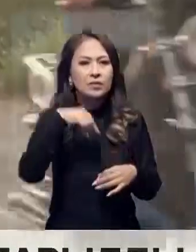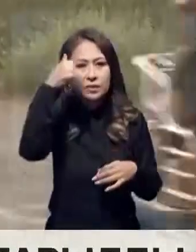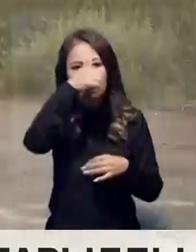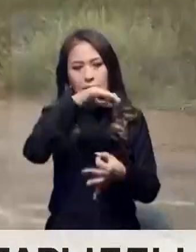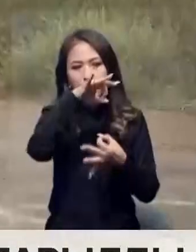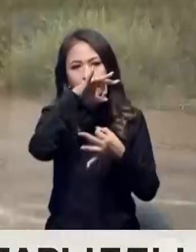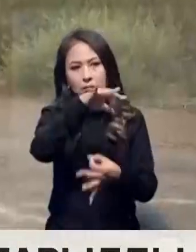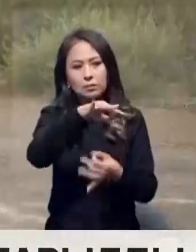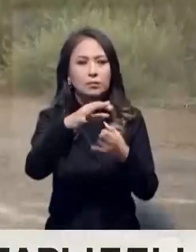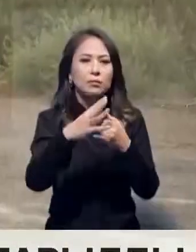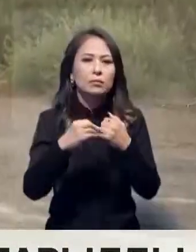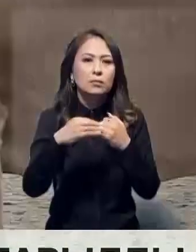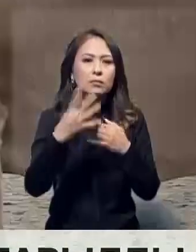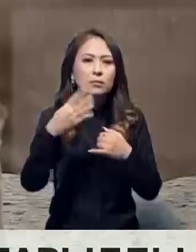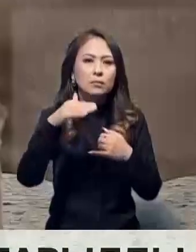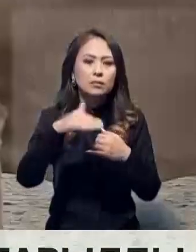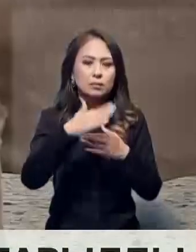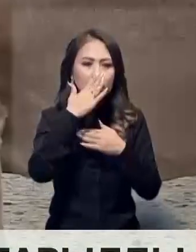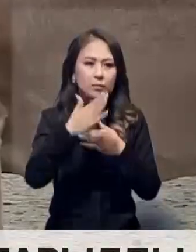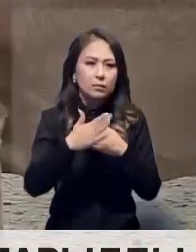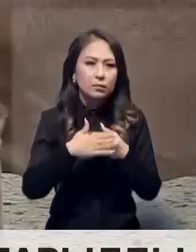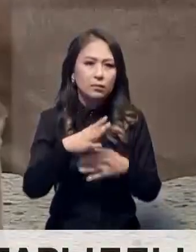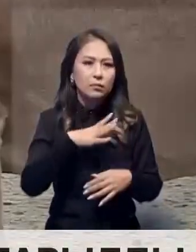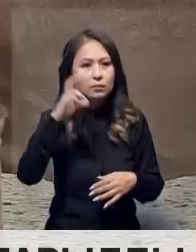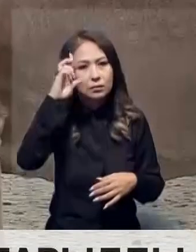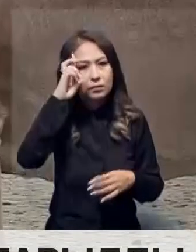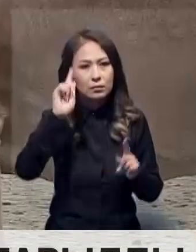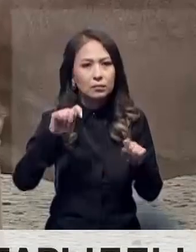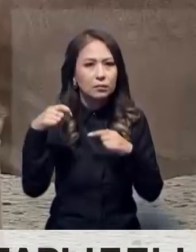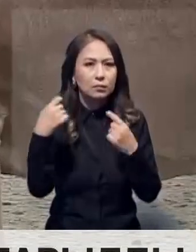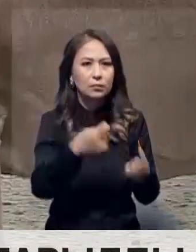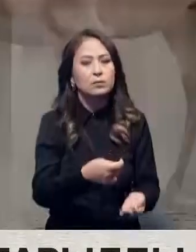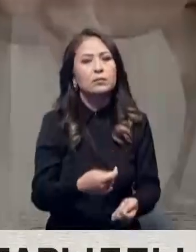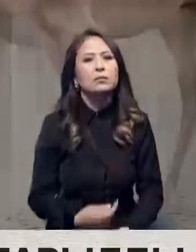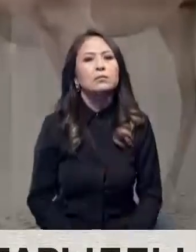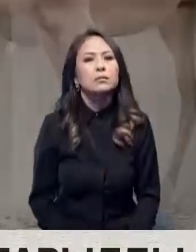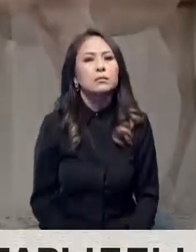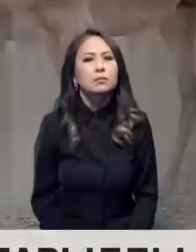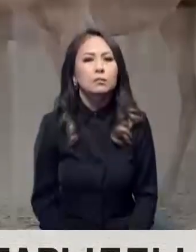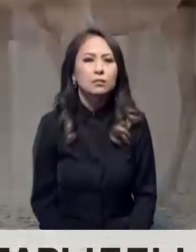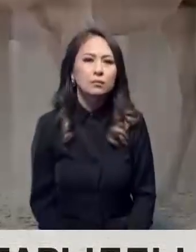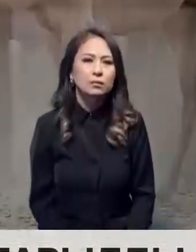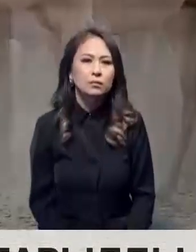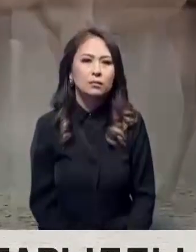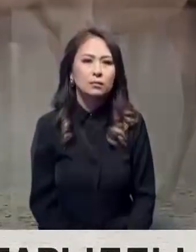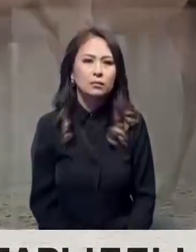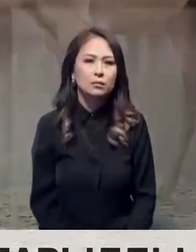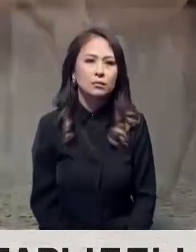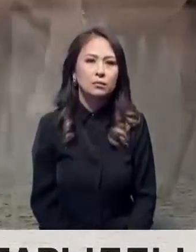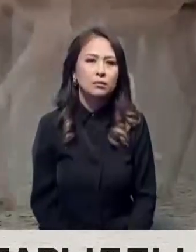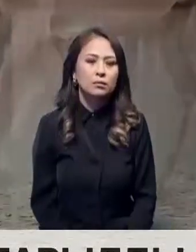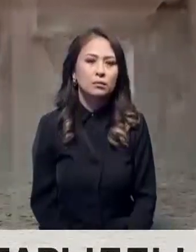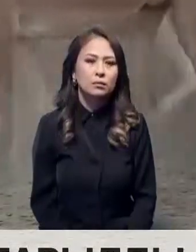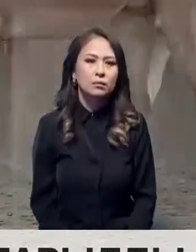бос жатқан 40 мың гектарға жуық жайылымдық жер мемлекет меншігіне қайтарылған. Ардақ Айбарұлы, Аят Дүйсенбаев, Жеңіс